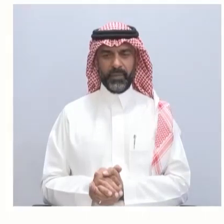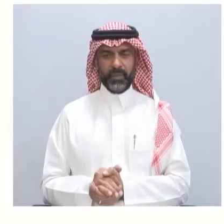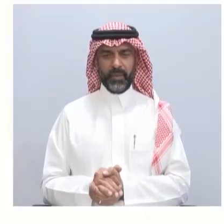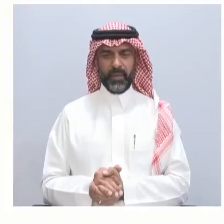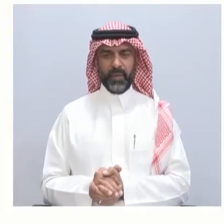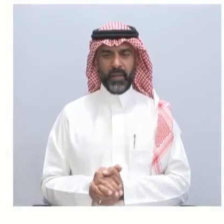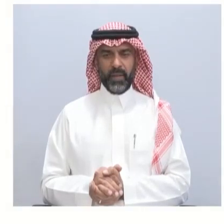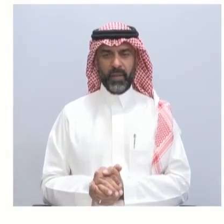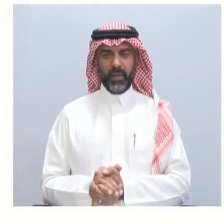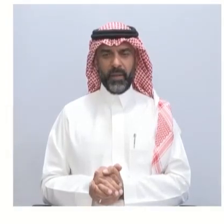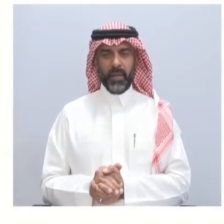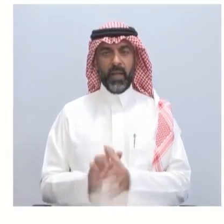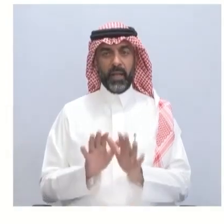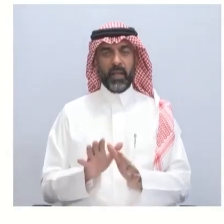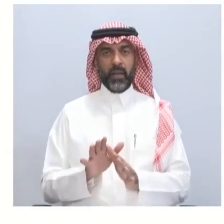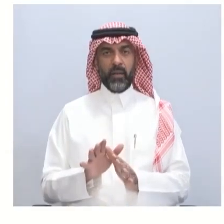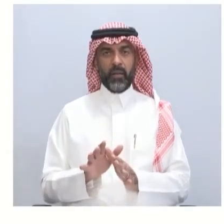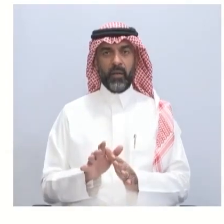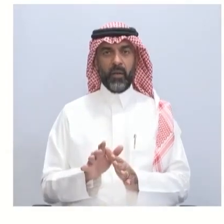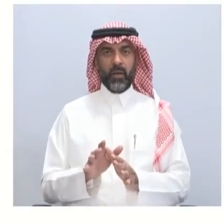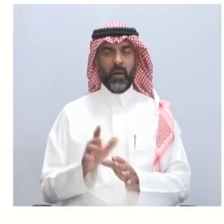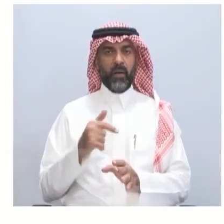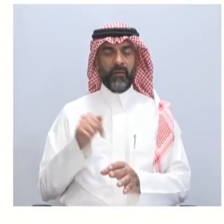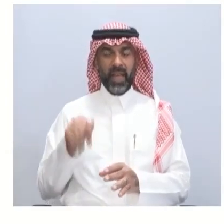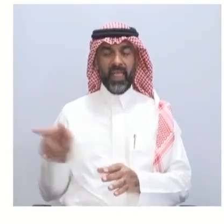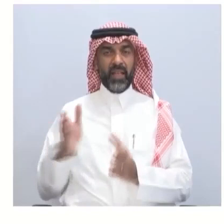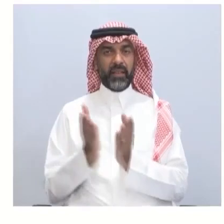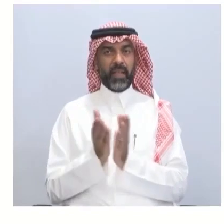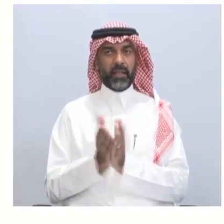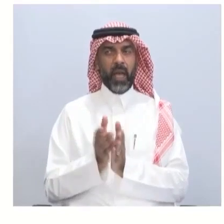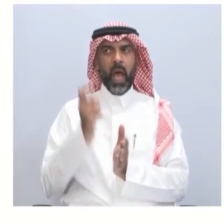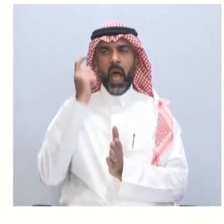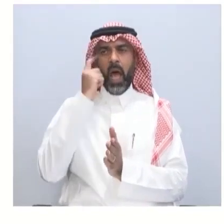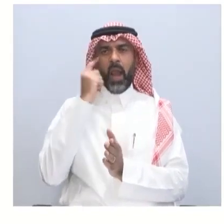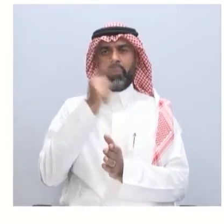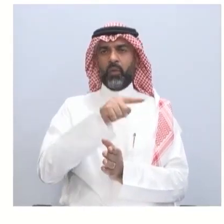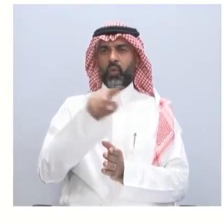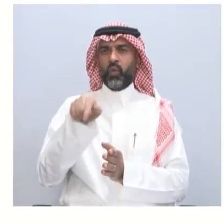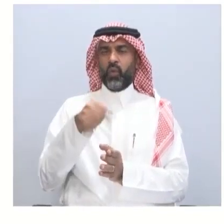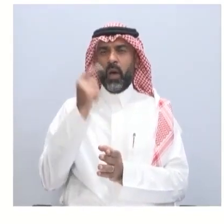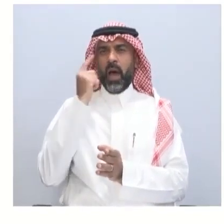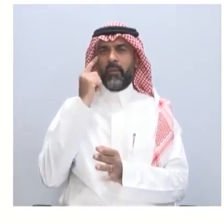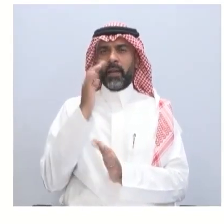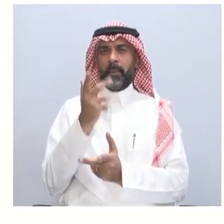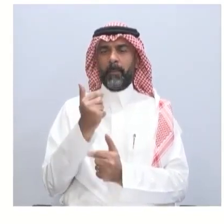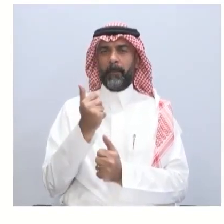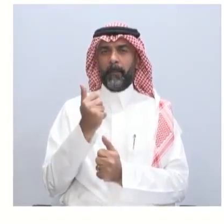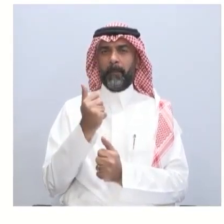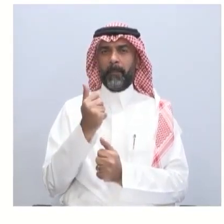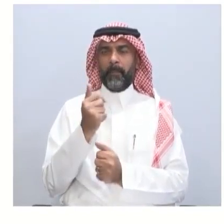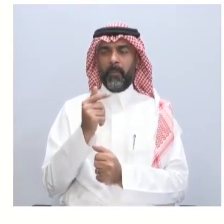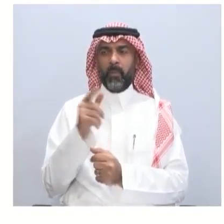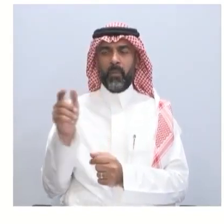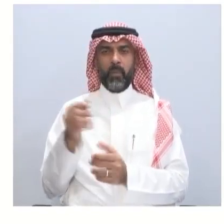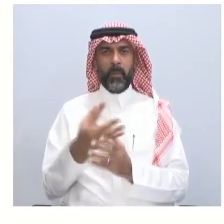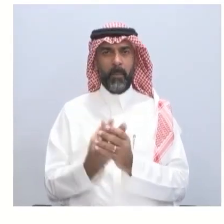الطلاب اذا ابنائي في هذا الدرس تعرفت انا وانتم مقدار او ما قام به